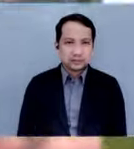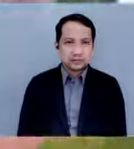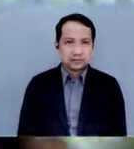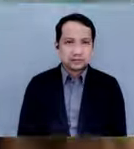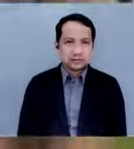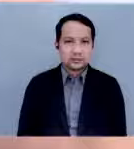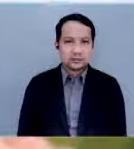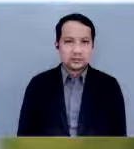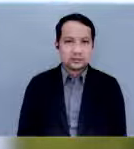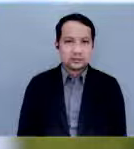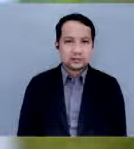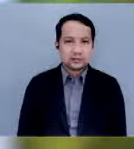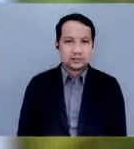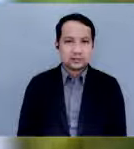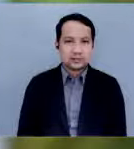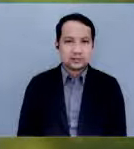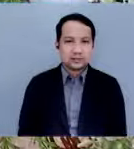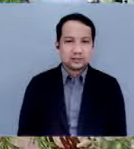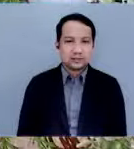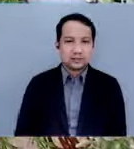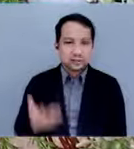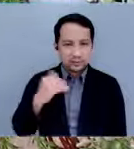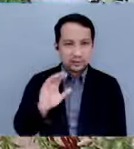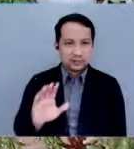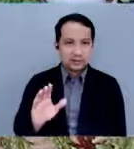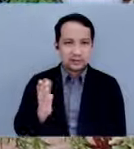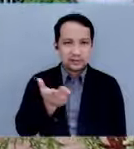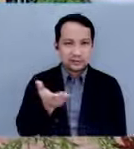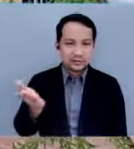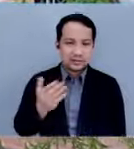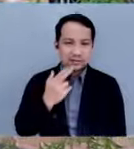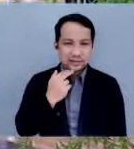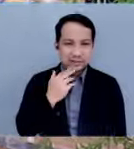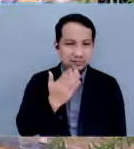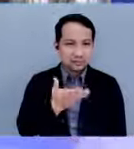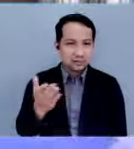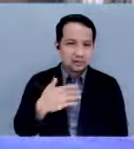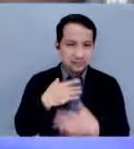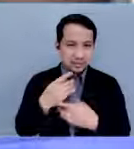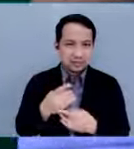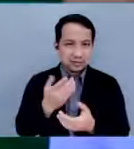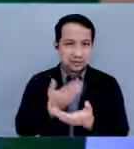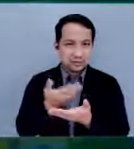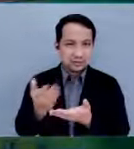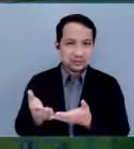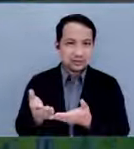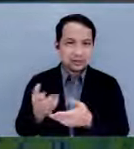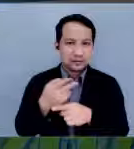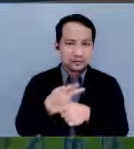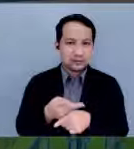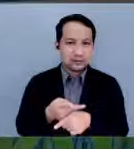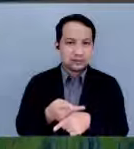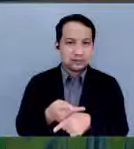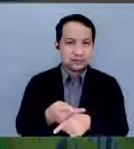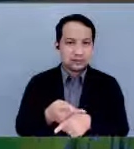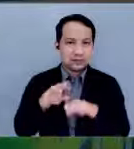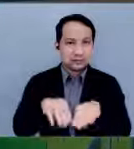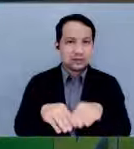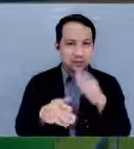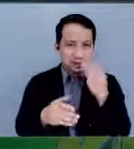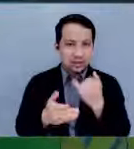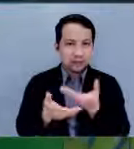ba? Mga plant holders. So, okay, Princess, para sa mga kapatid natin na interesadong bumili ng mga produkto mo, mga crocheted products mo, paano kanila